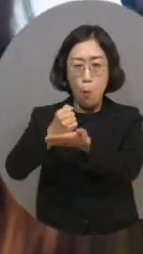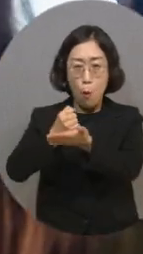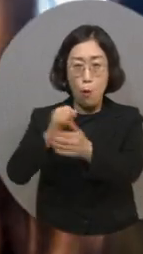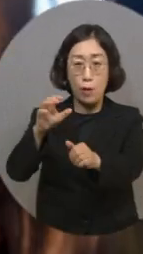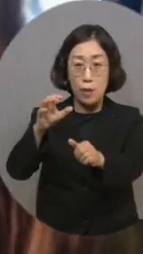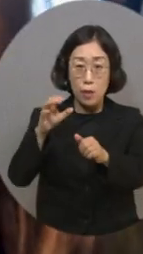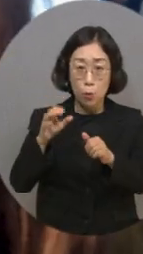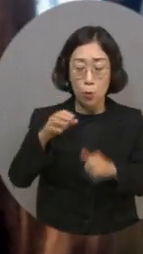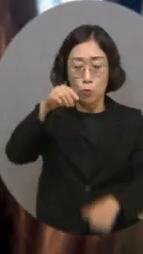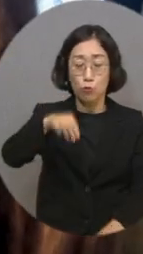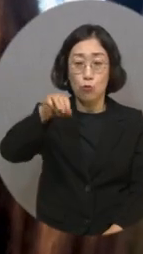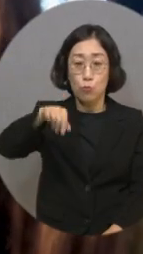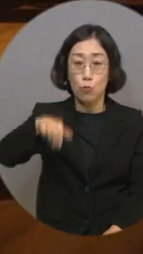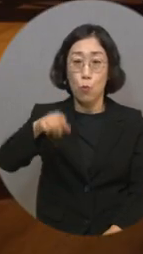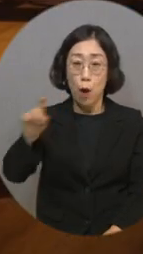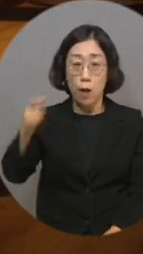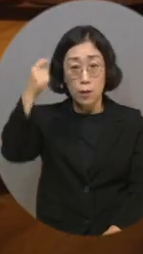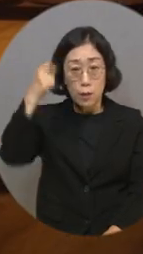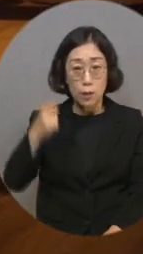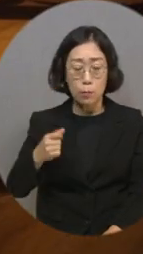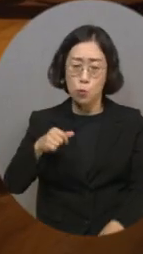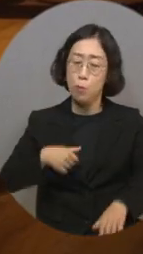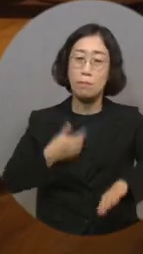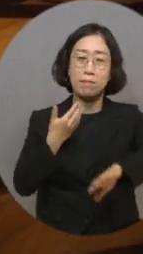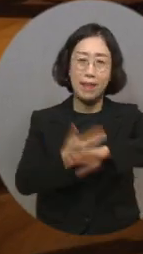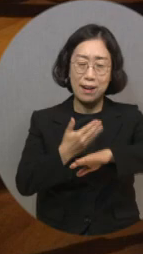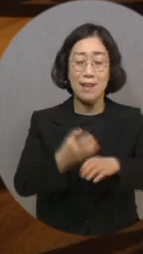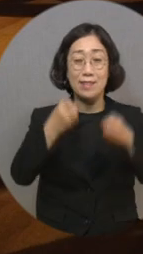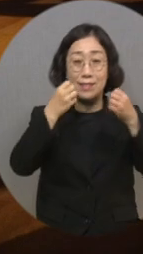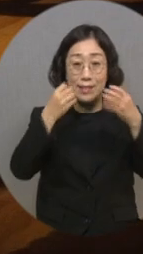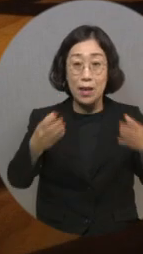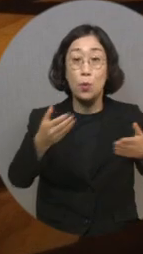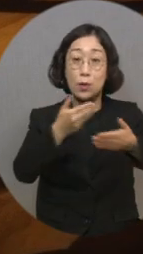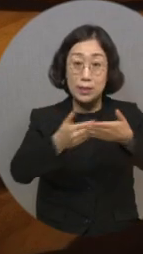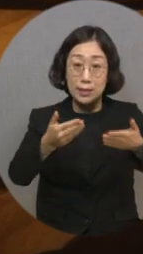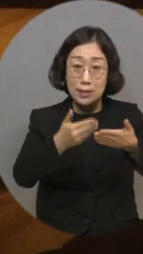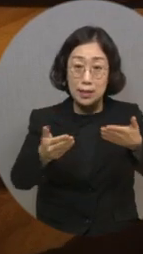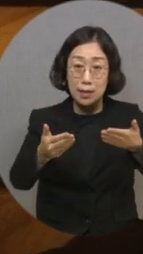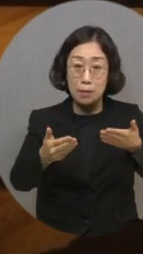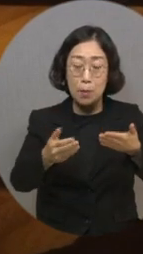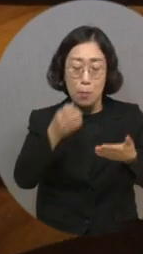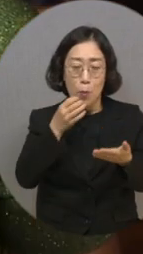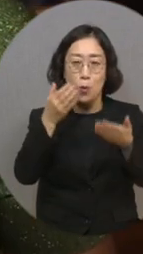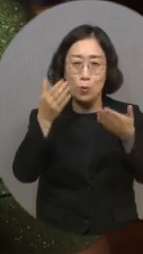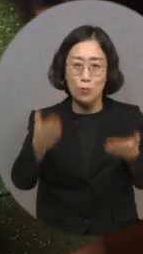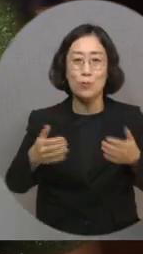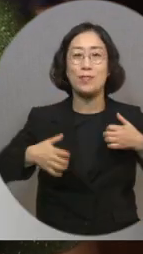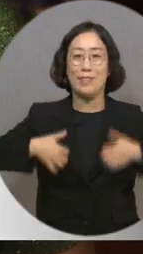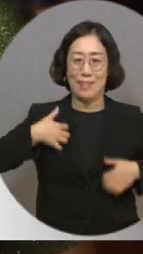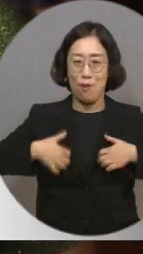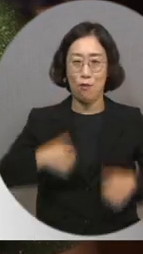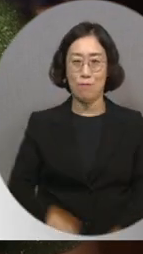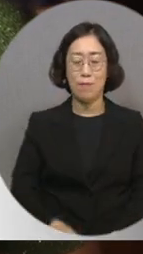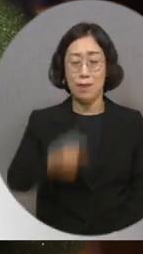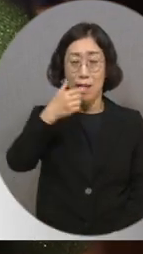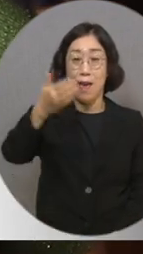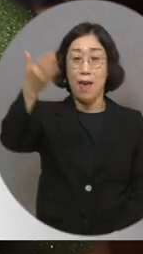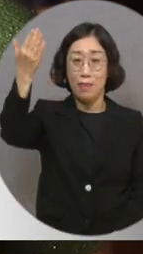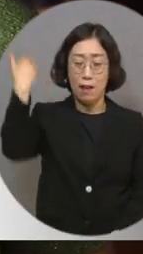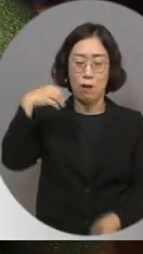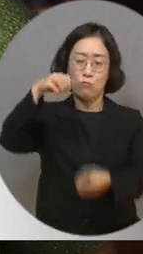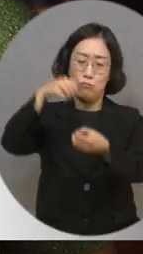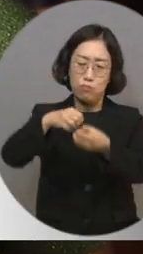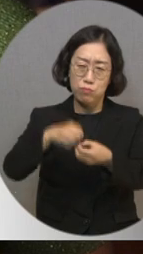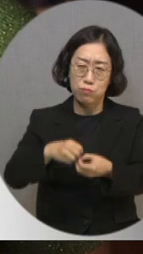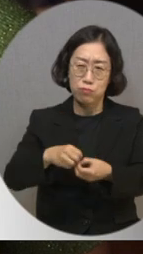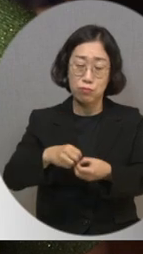수묵화인 척하면서 사실은 먹이 아닌 작품으로 관람객을 속이는 재미를 줍니다. 과거에 어떻게 보면 관습이라고